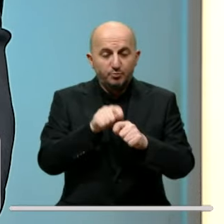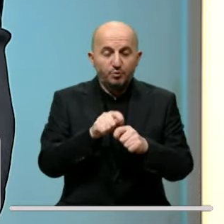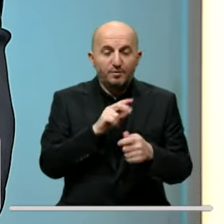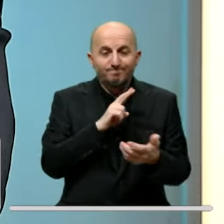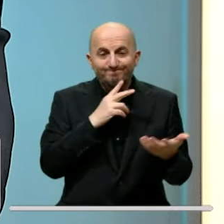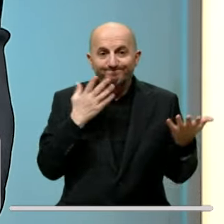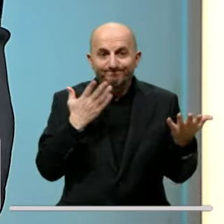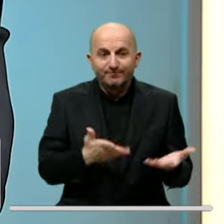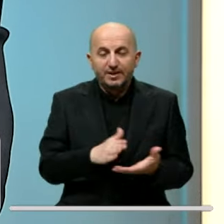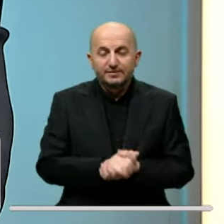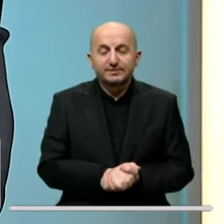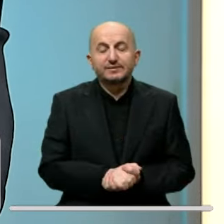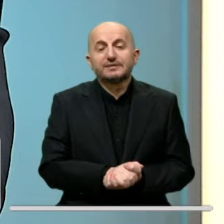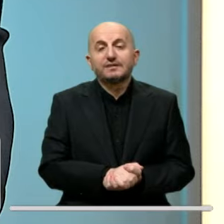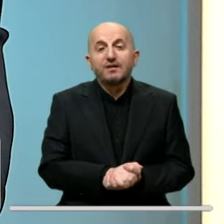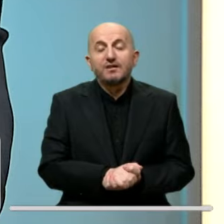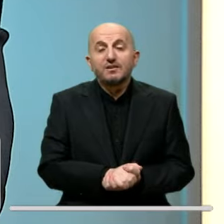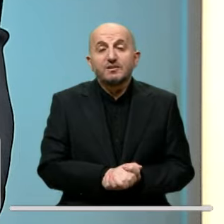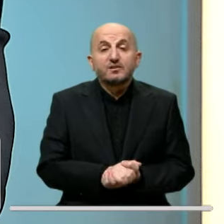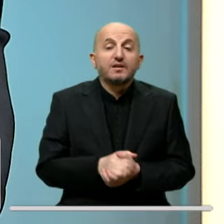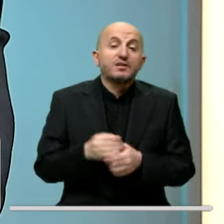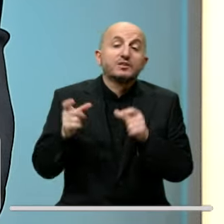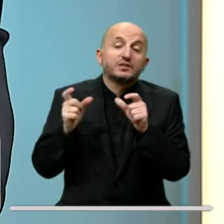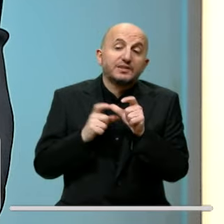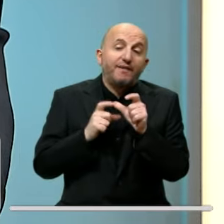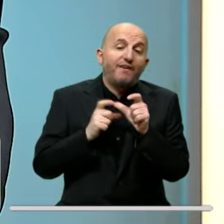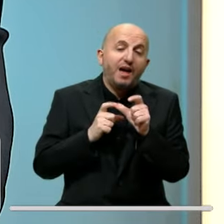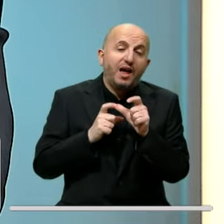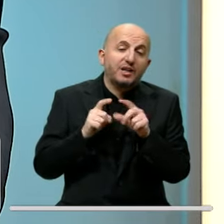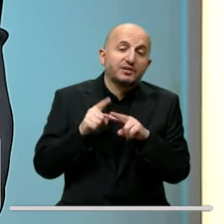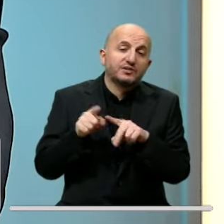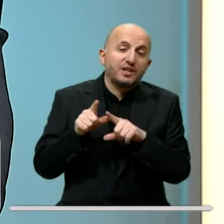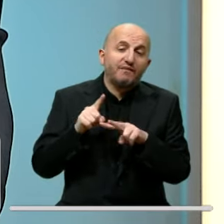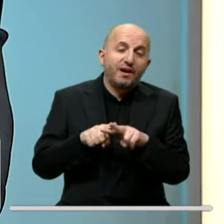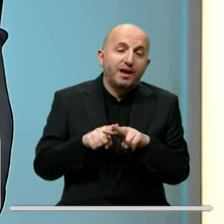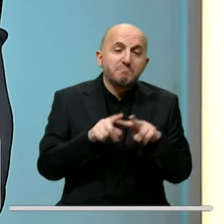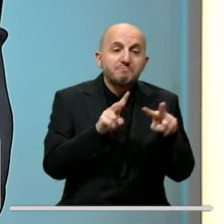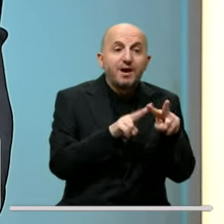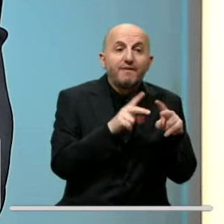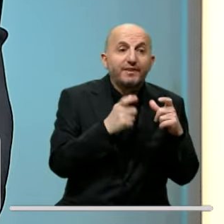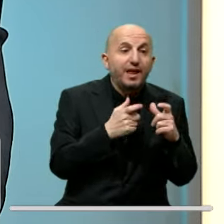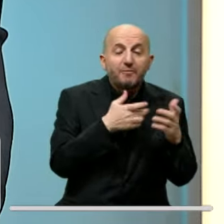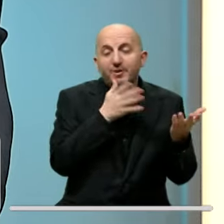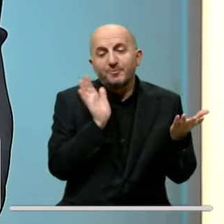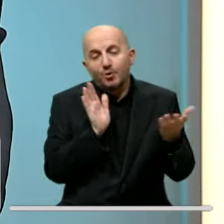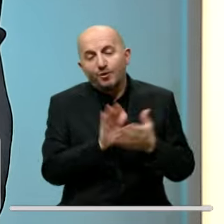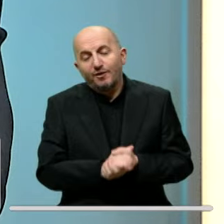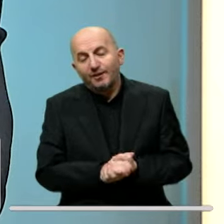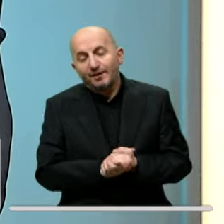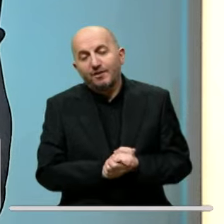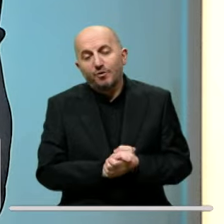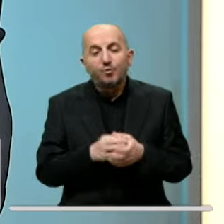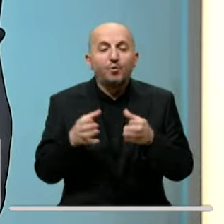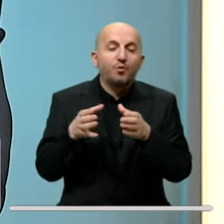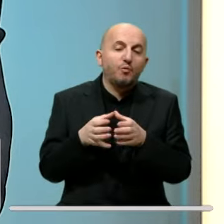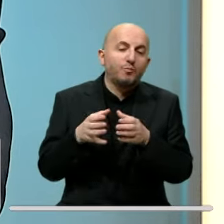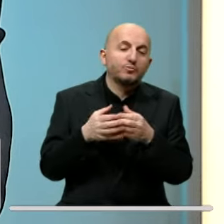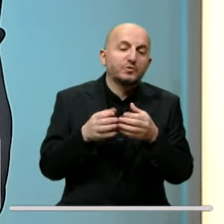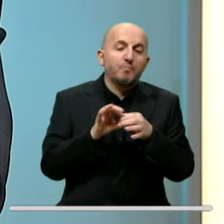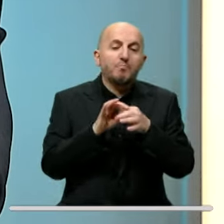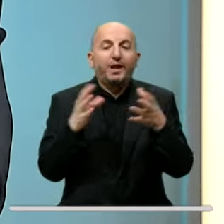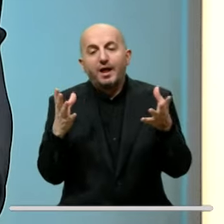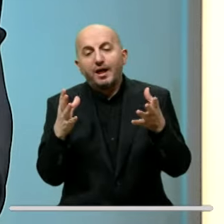maalesef. Yani Safa'nın, Merve'nin neresi olduğunu bilmiyorlar. Dolayısıyla kafilesinden kopmuş